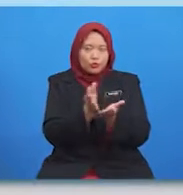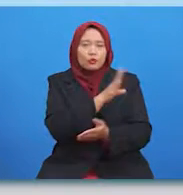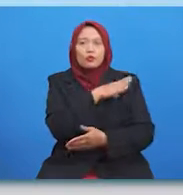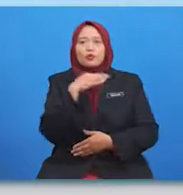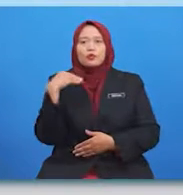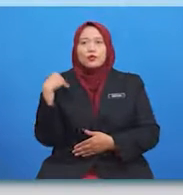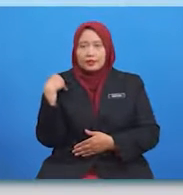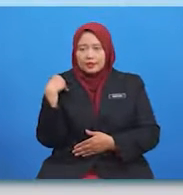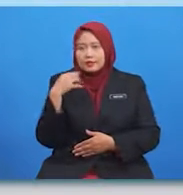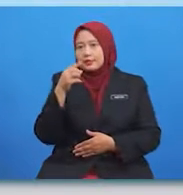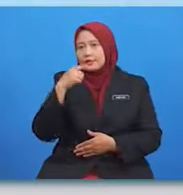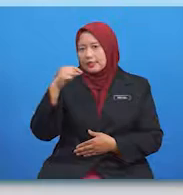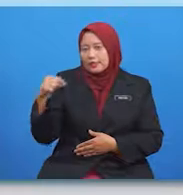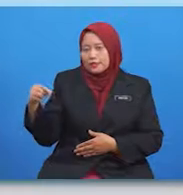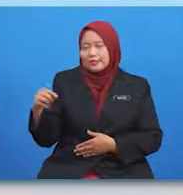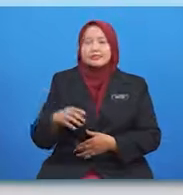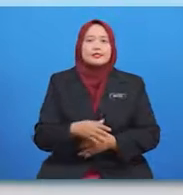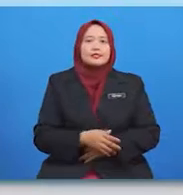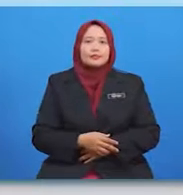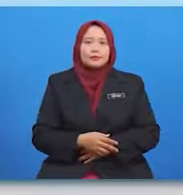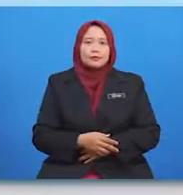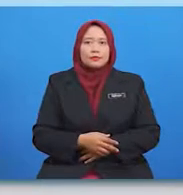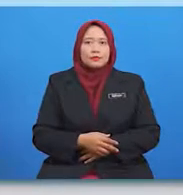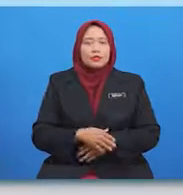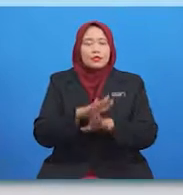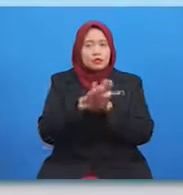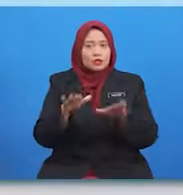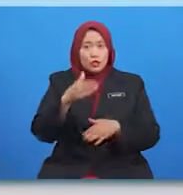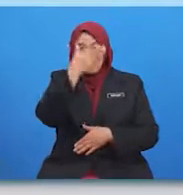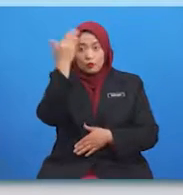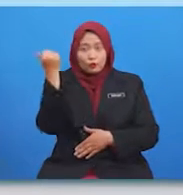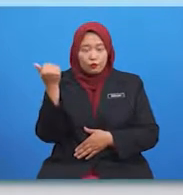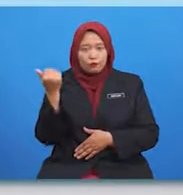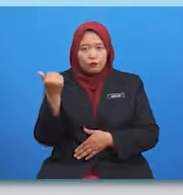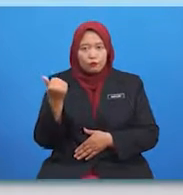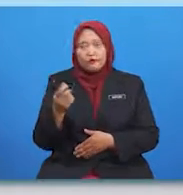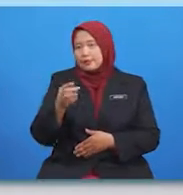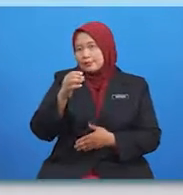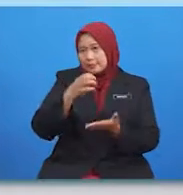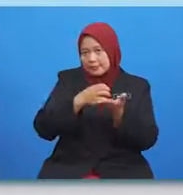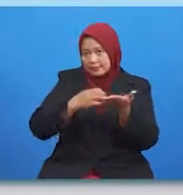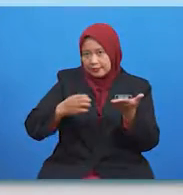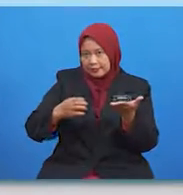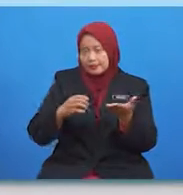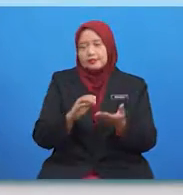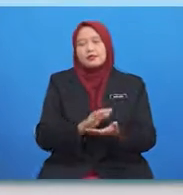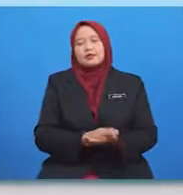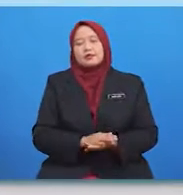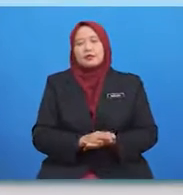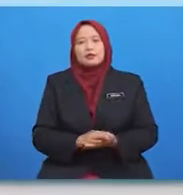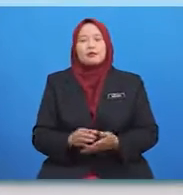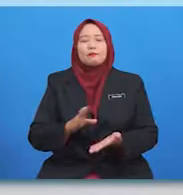dan alat tulis. Jangan lupa catatkan pembelajaran kita hari ini ya. Sebelum